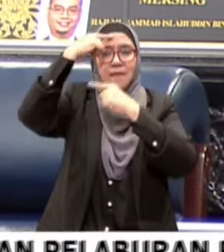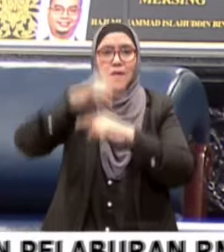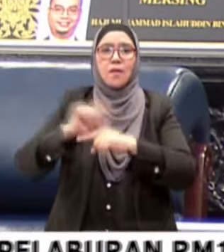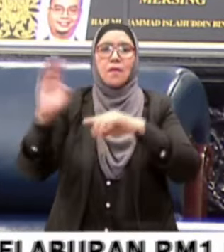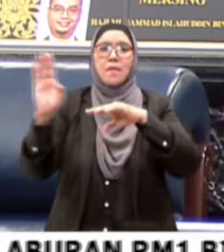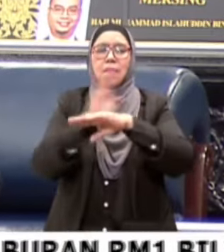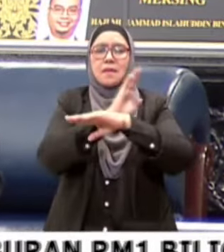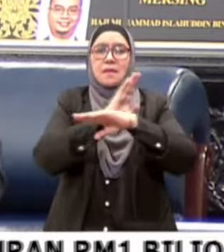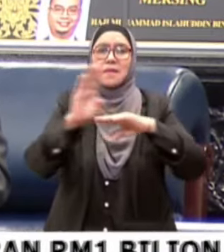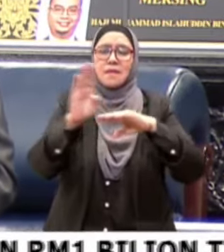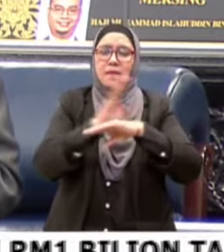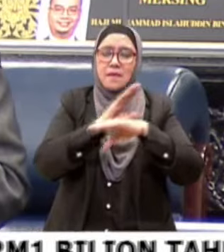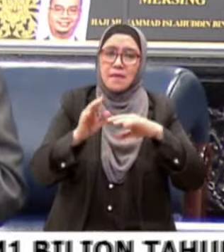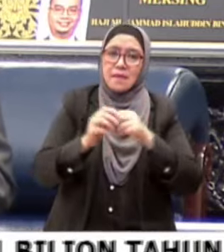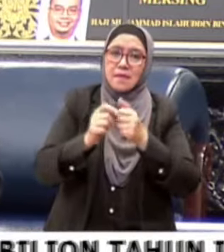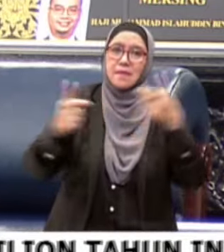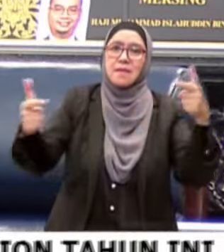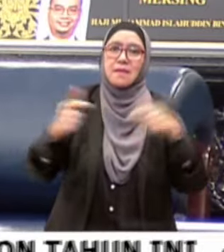besar Serikat